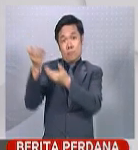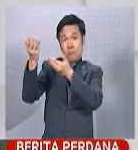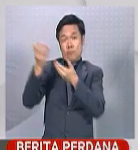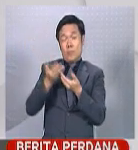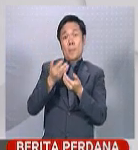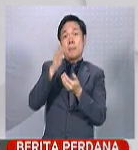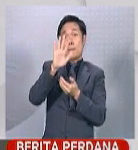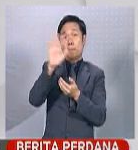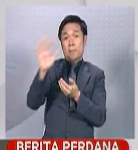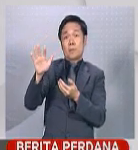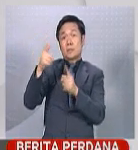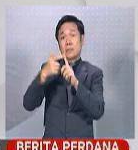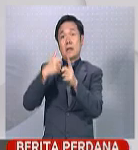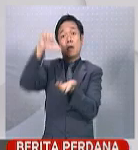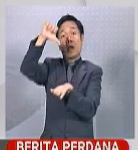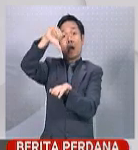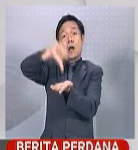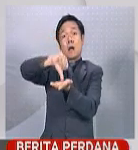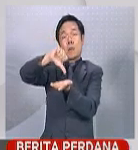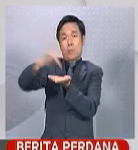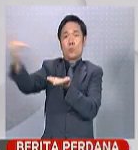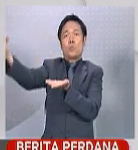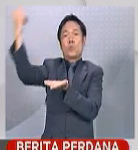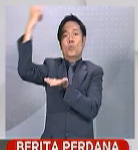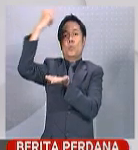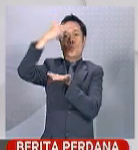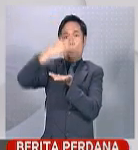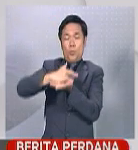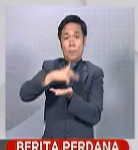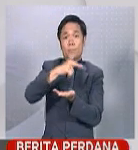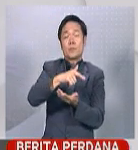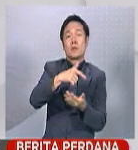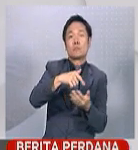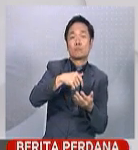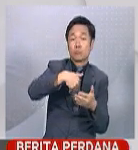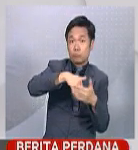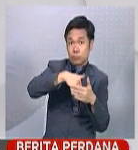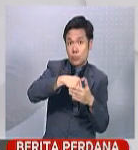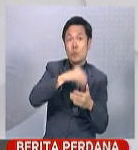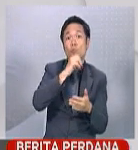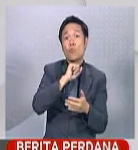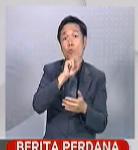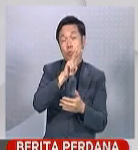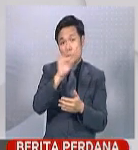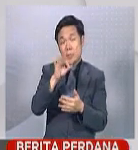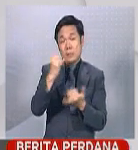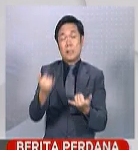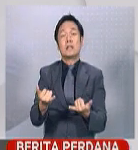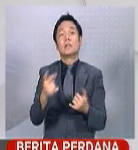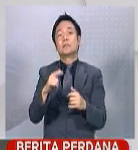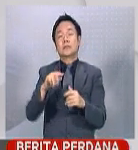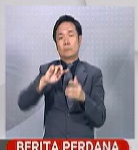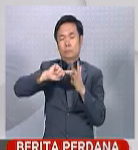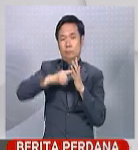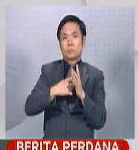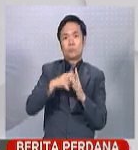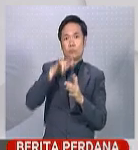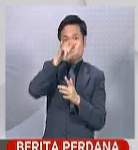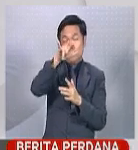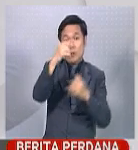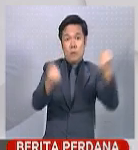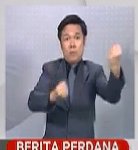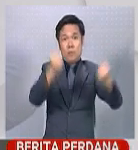penumpang dari tehran Iran ke tanah air pemain berusia 29 tahun itu merupakan seorang juruterbang sejak 2015 dan